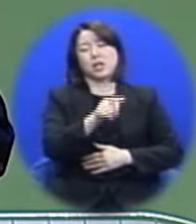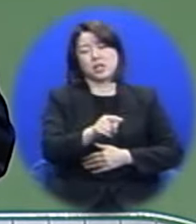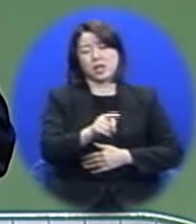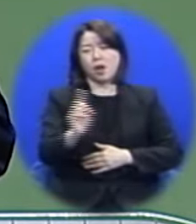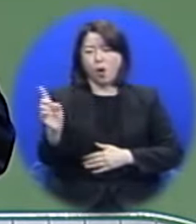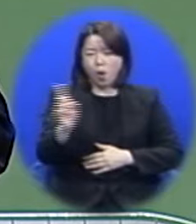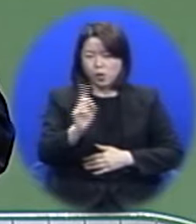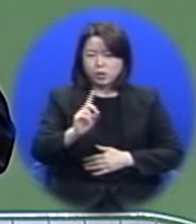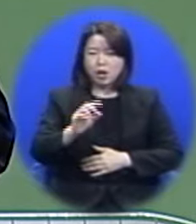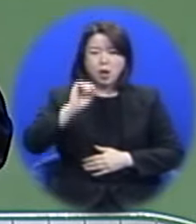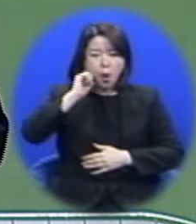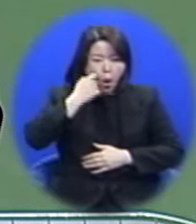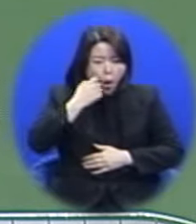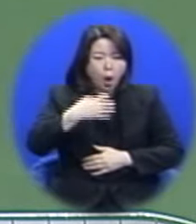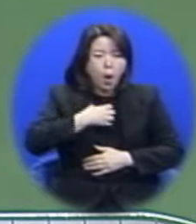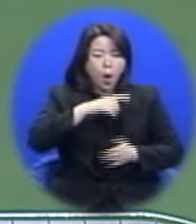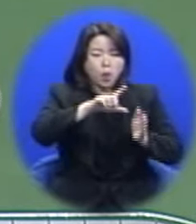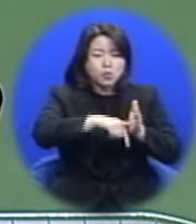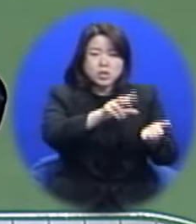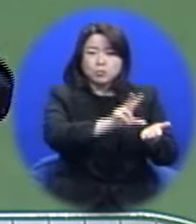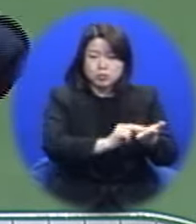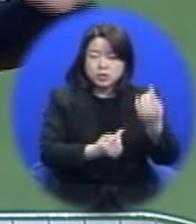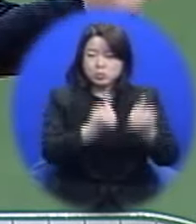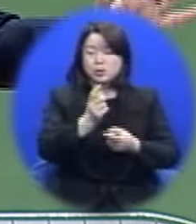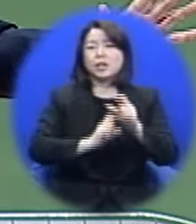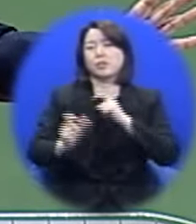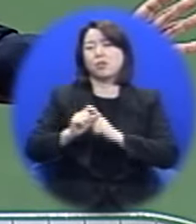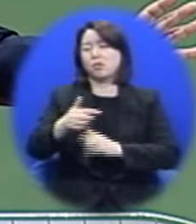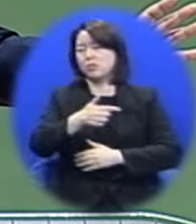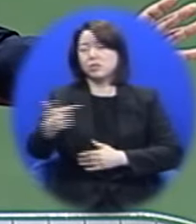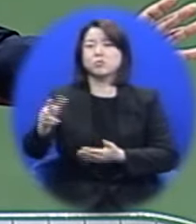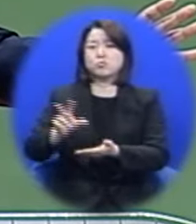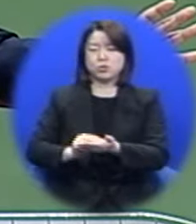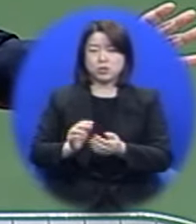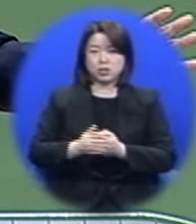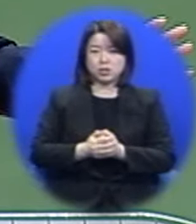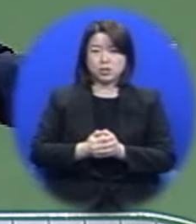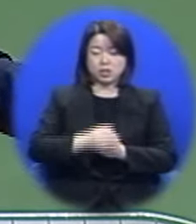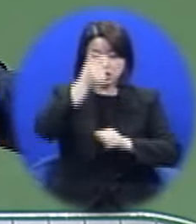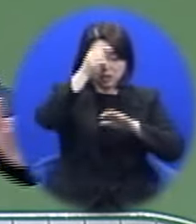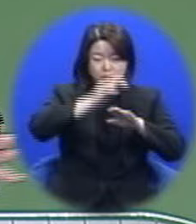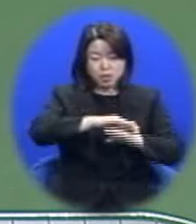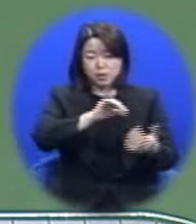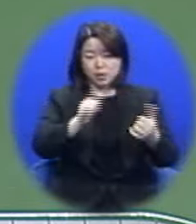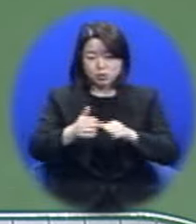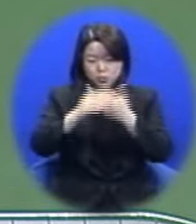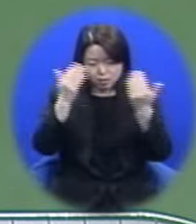큰 위기입니다. 예배가 죽으면 모든 게 죽으니까.